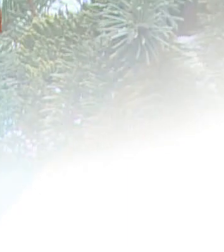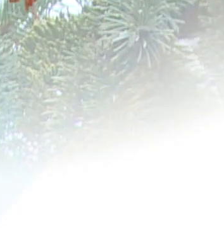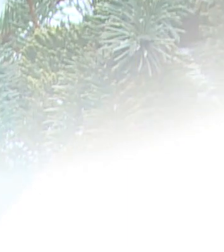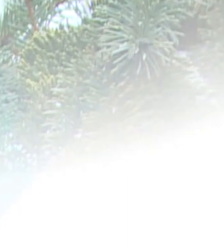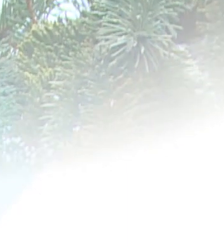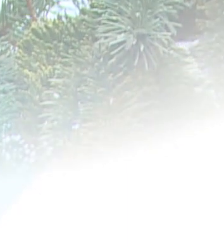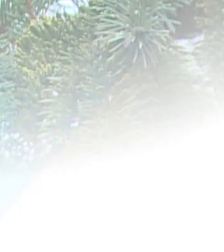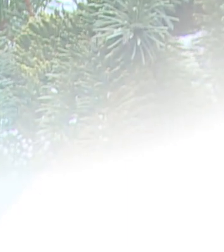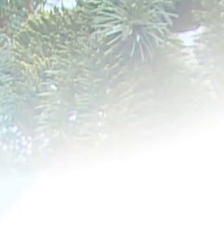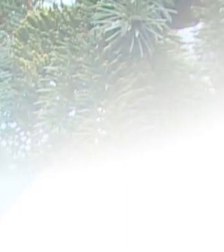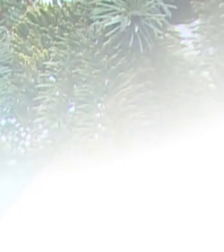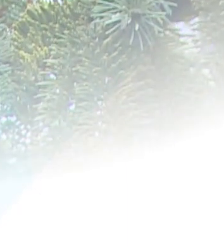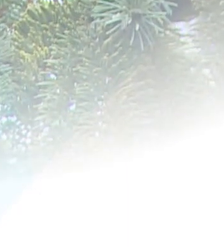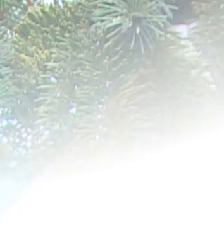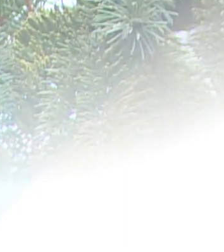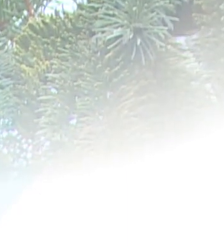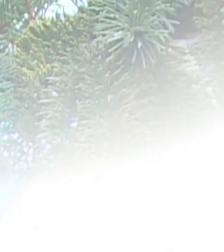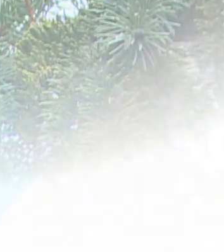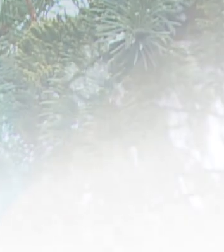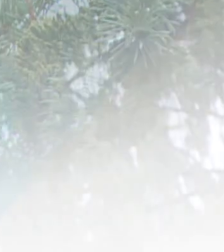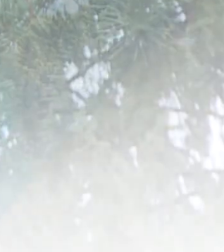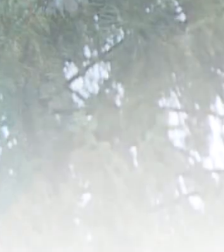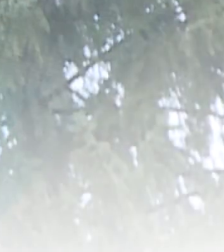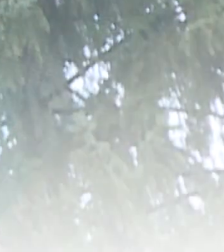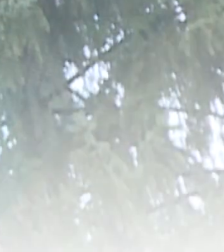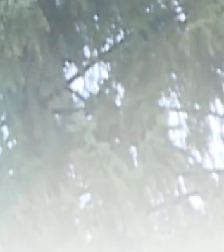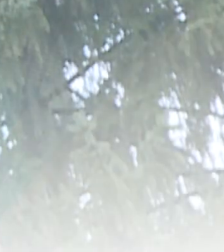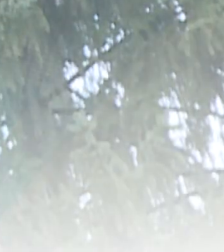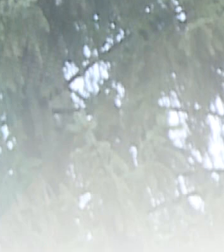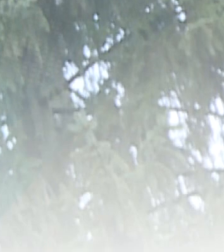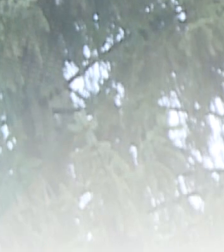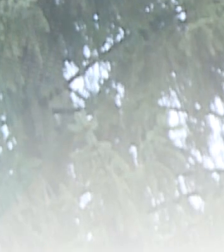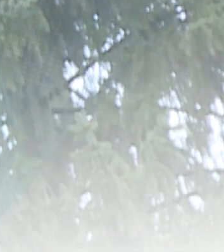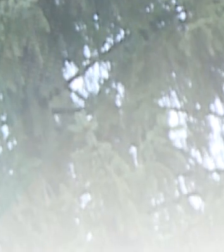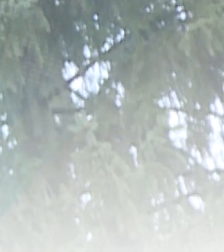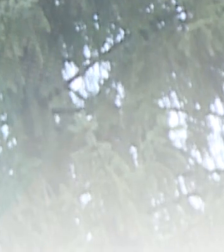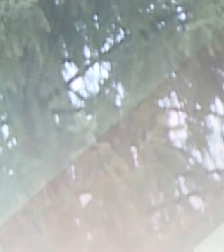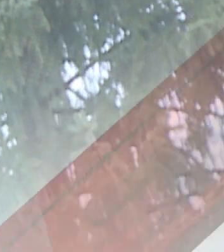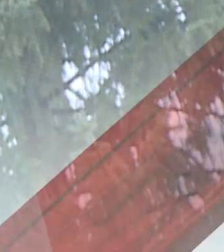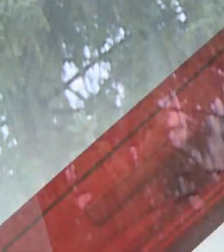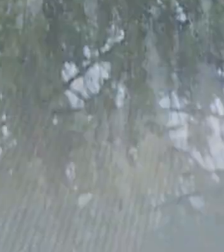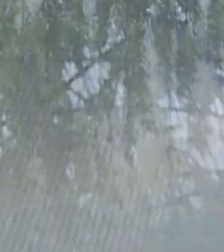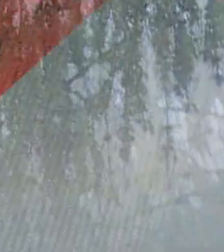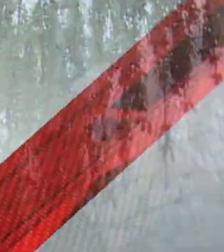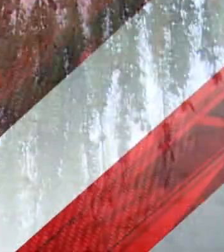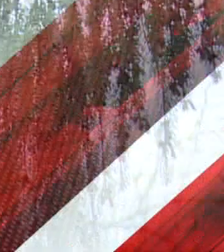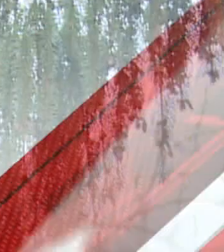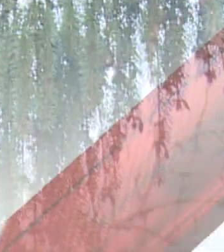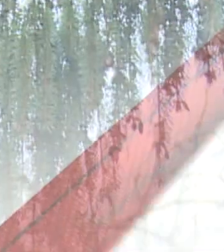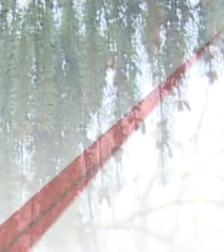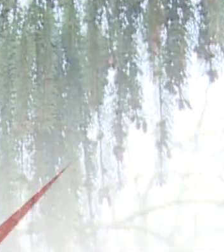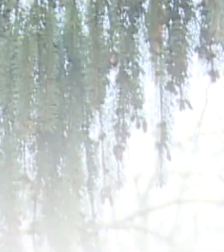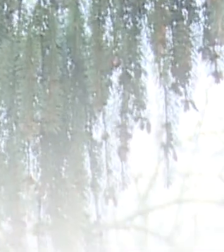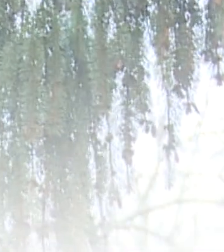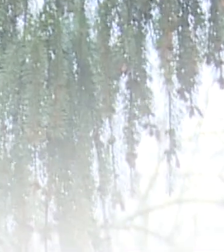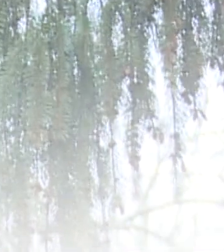Па праваслаўным календары 22 чэрвеня імяніны у Аляксандра, Івана, Кіра, Кірылы і Мар'і.